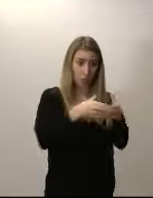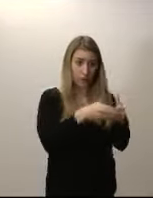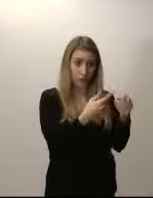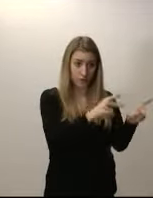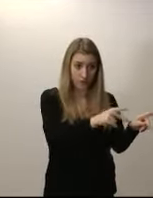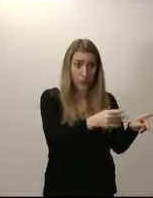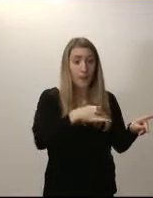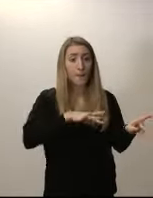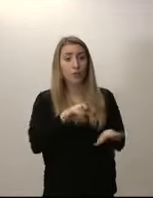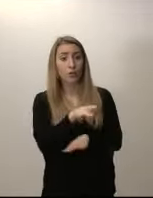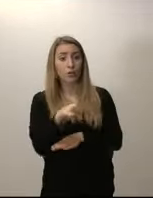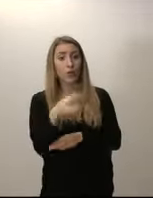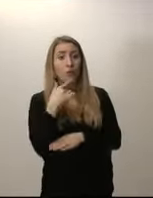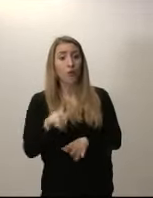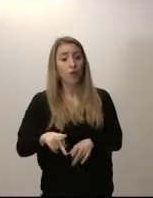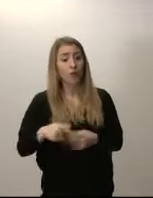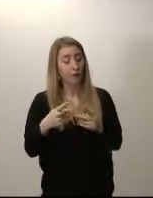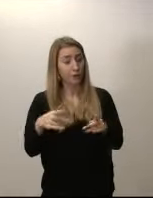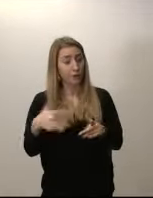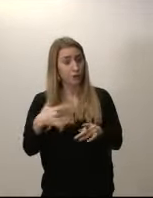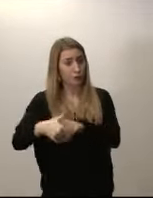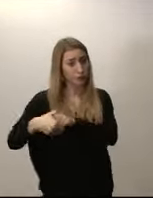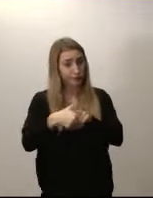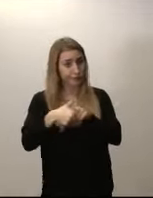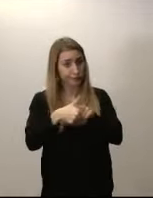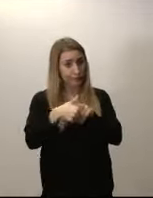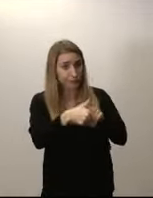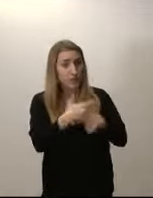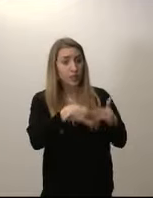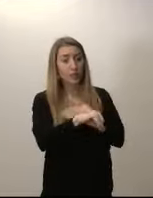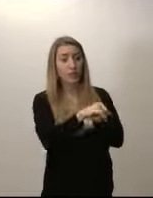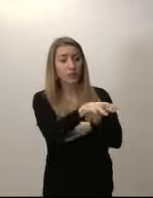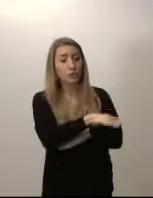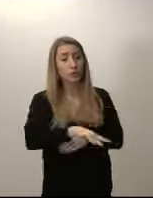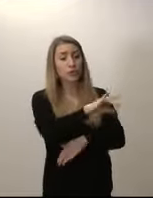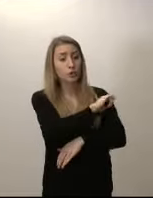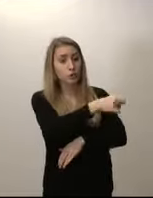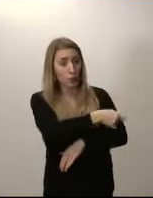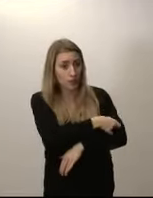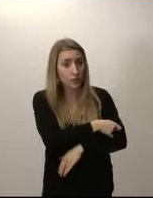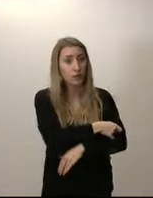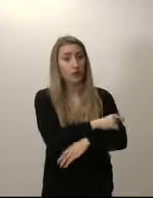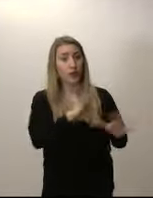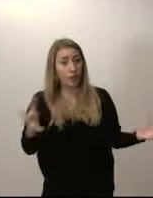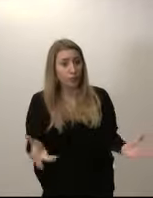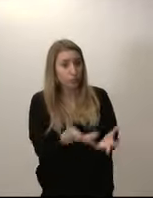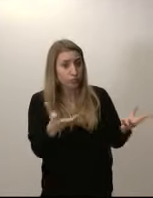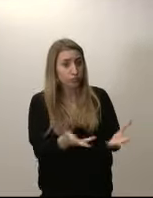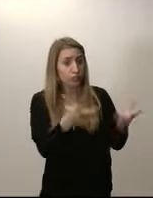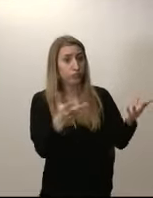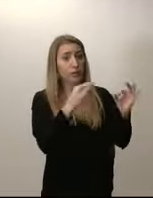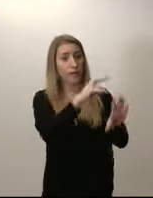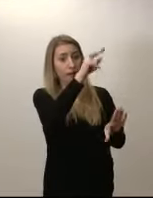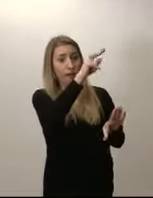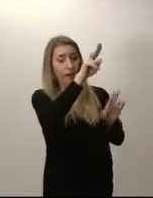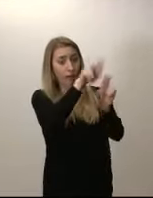ville a traditionnellement apporté son soutien aux sportifs qui font rayonner la ville de Thionville au niveau international, comme